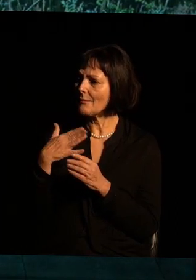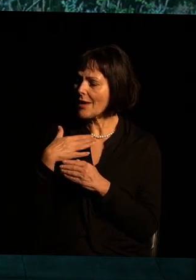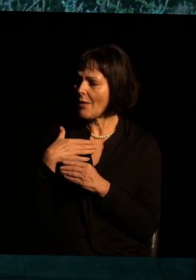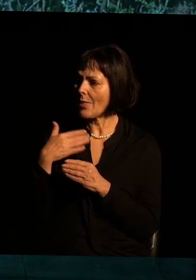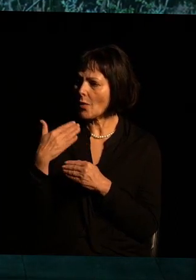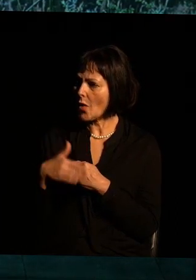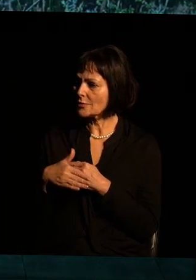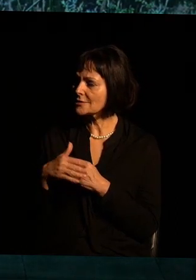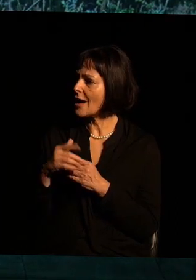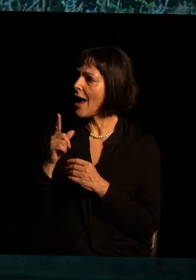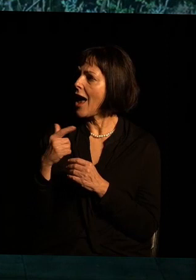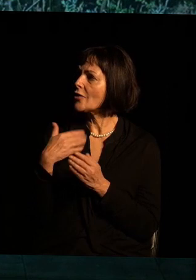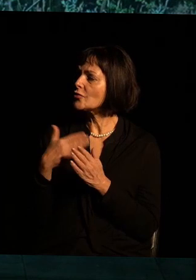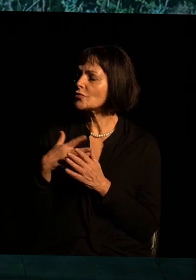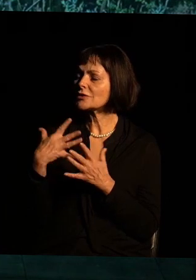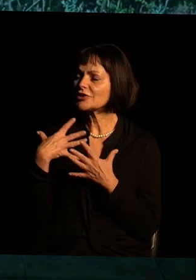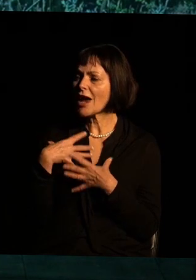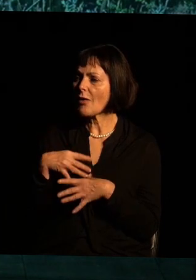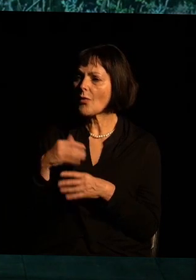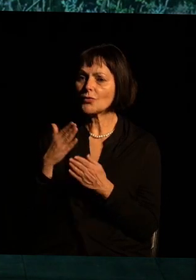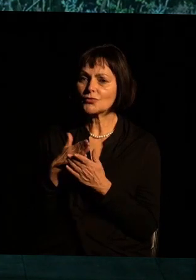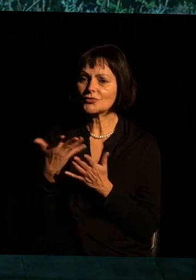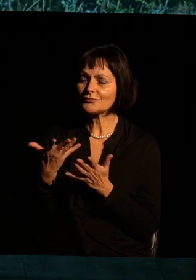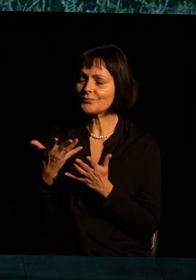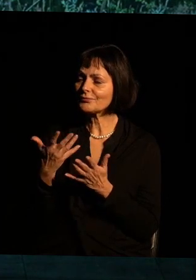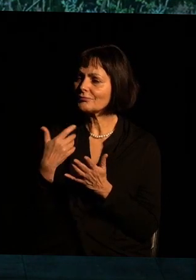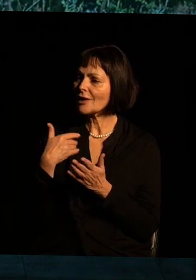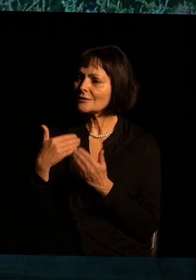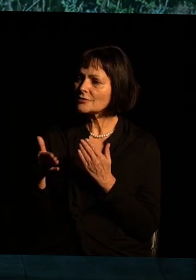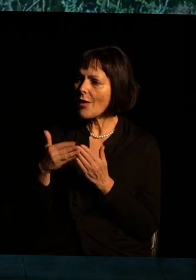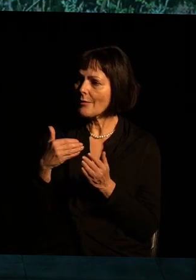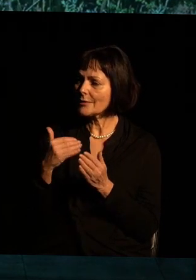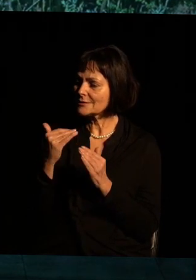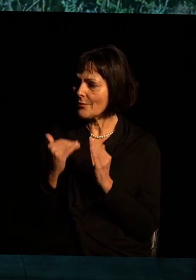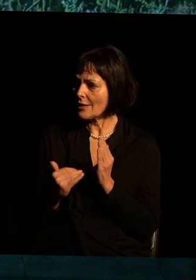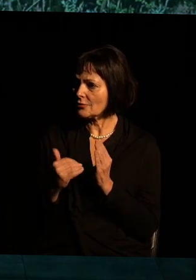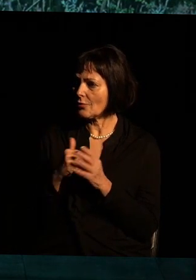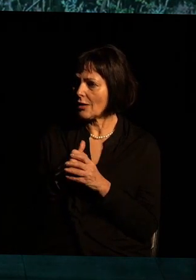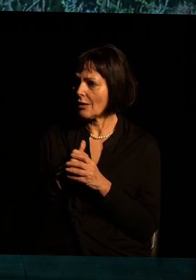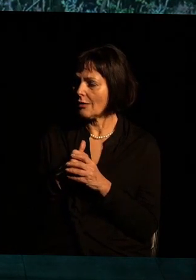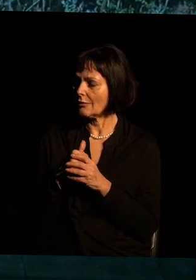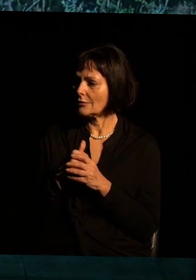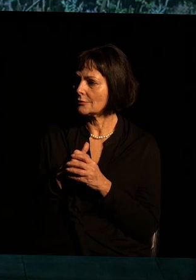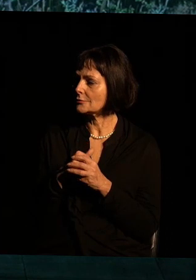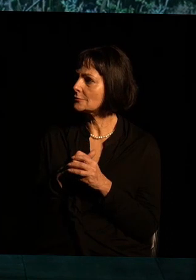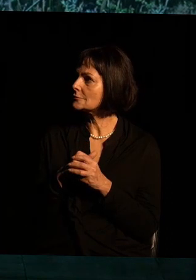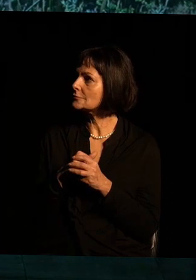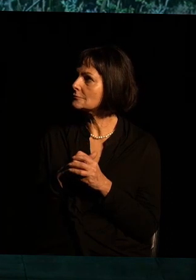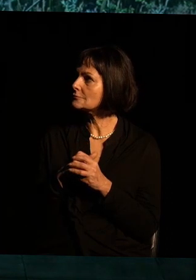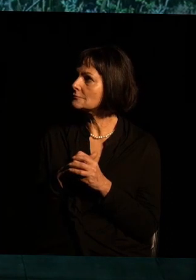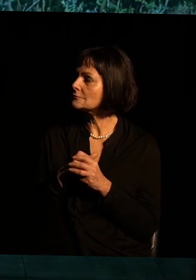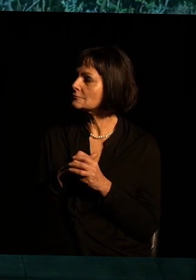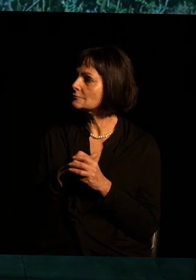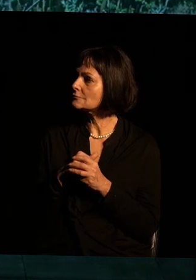do końca. No a jednak już ta wydolność pod sam koniec kariery spadła, no bo niewątpliwie była genialną alpinistką,